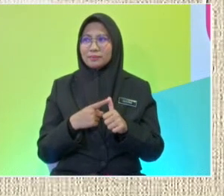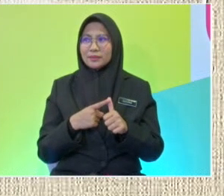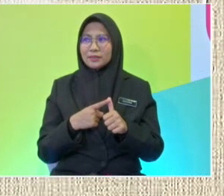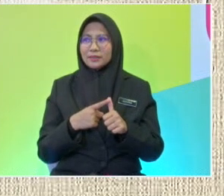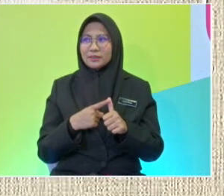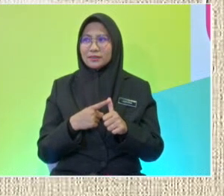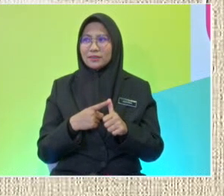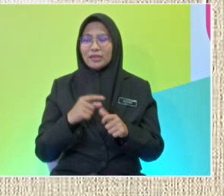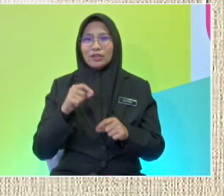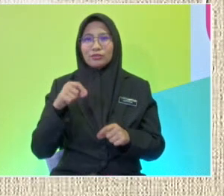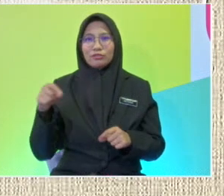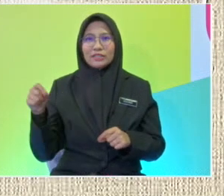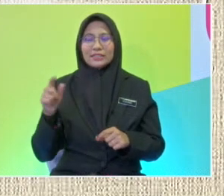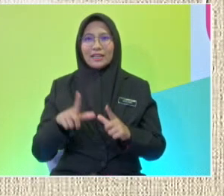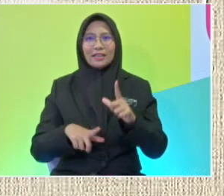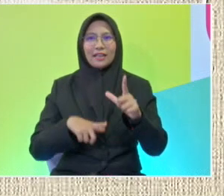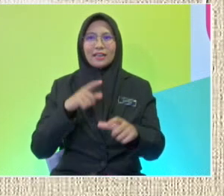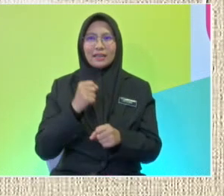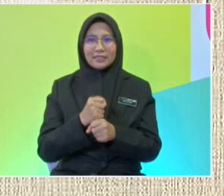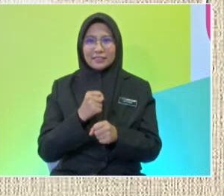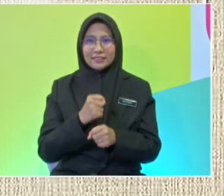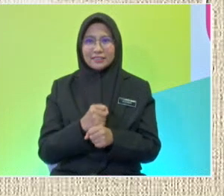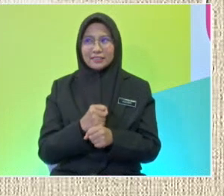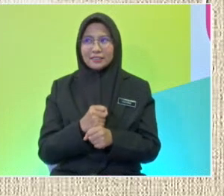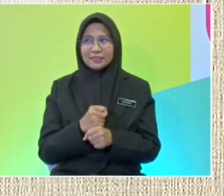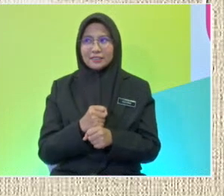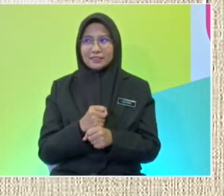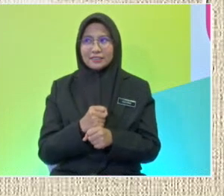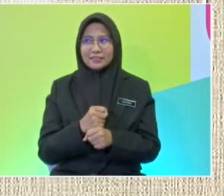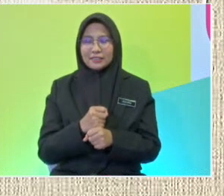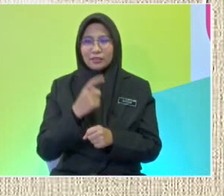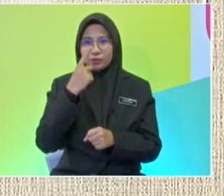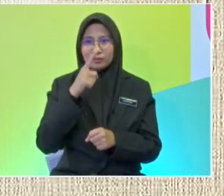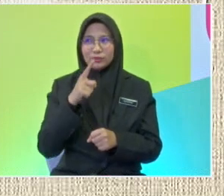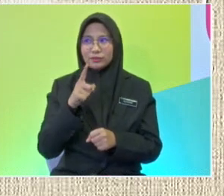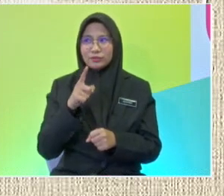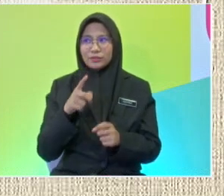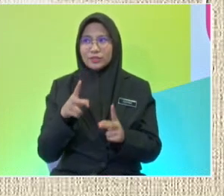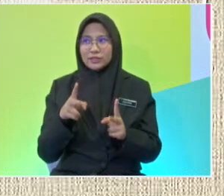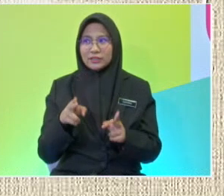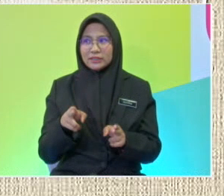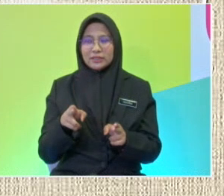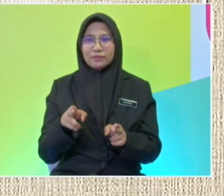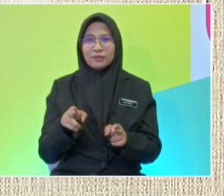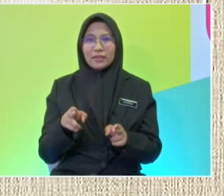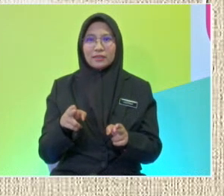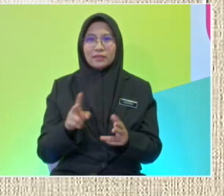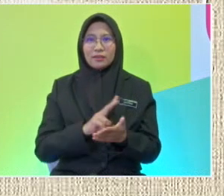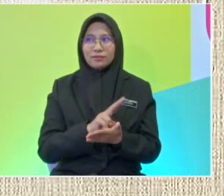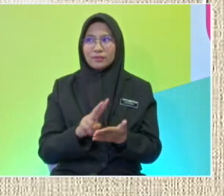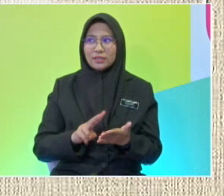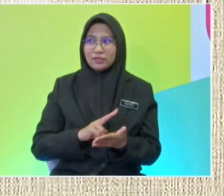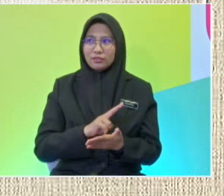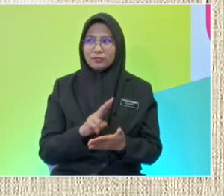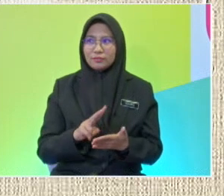disediakan oke Ada langkah satu ada langkah 2 Oke langkah tiga diberi klik hutang Open yang keempat